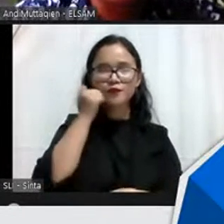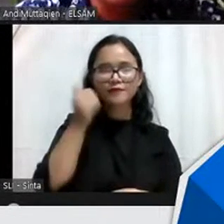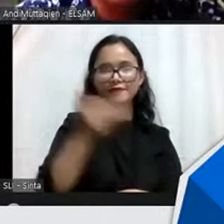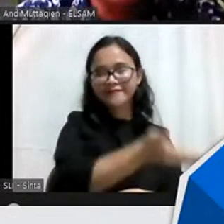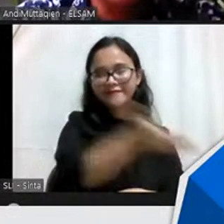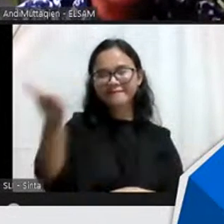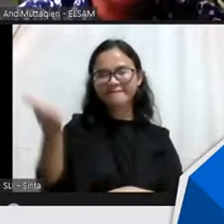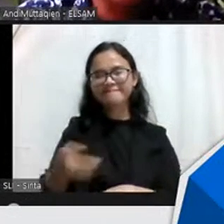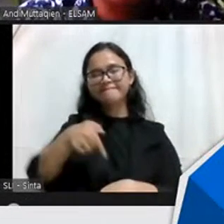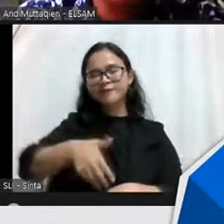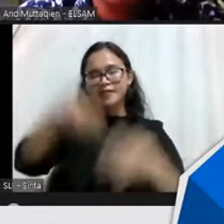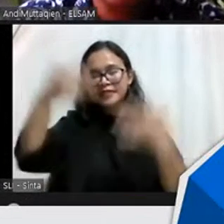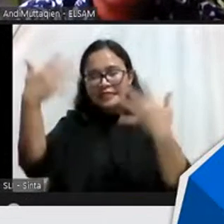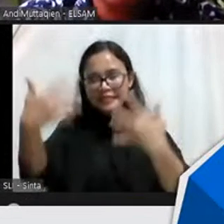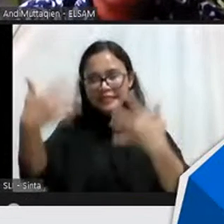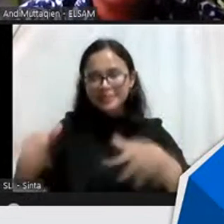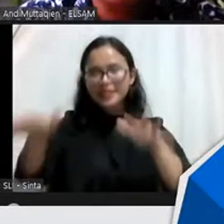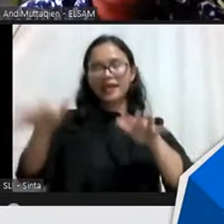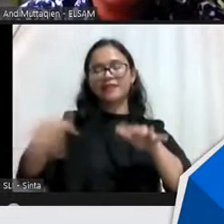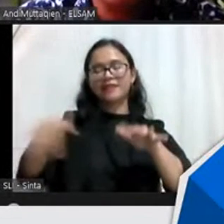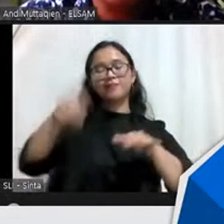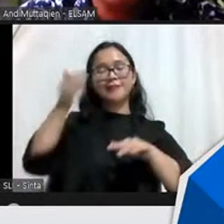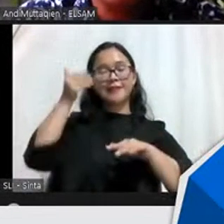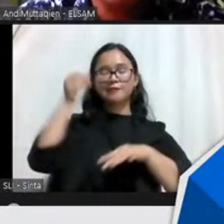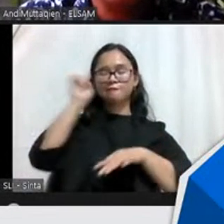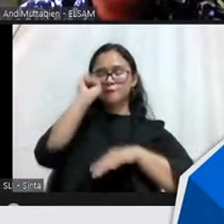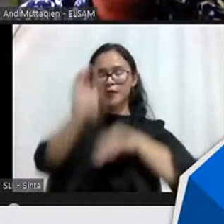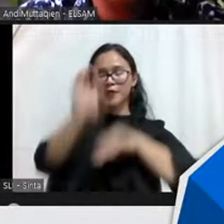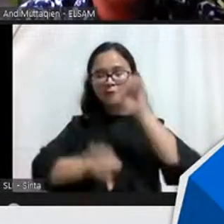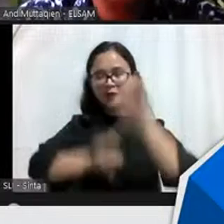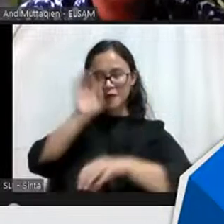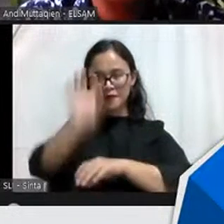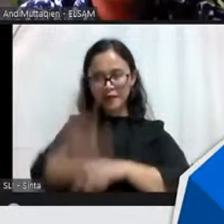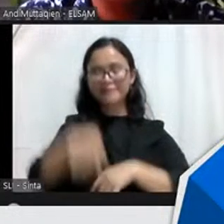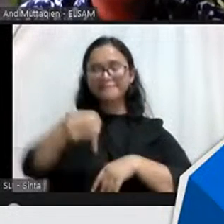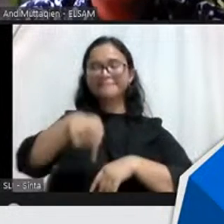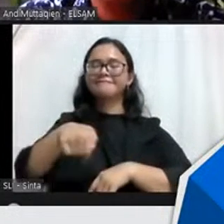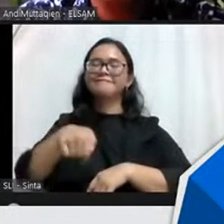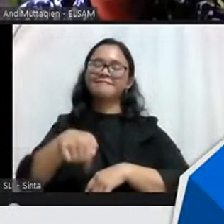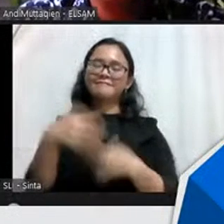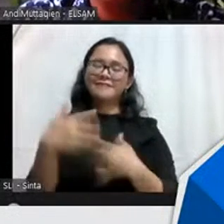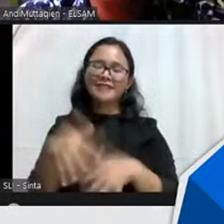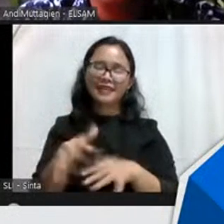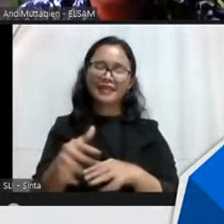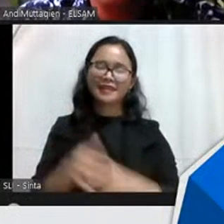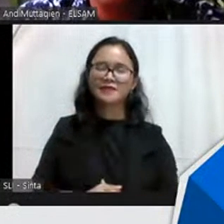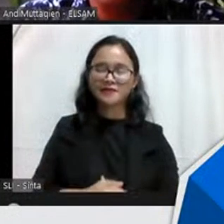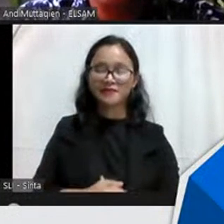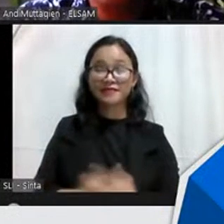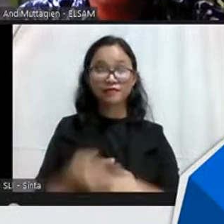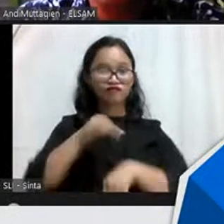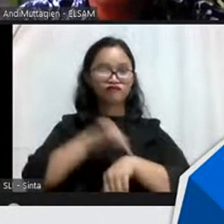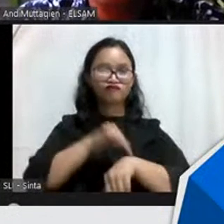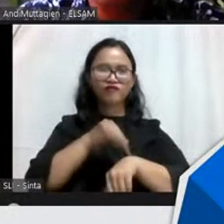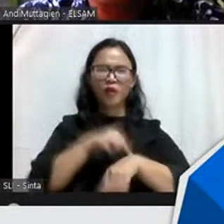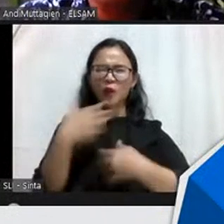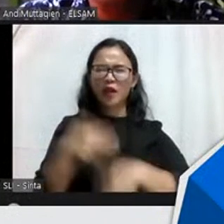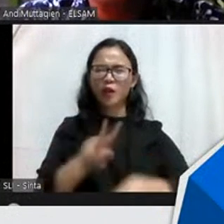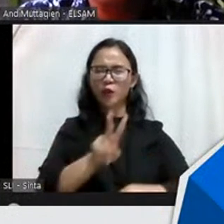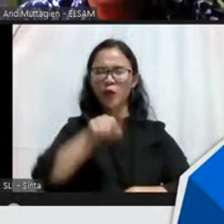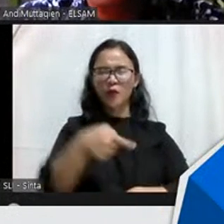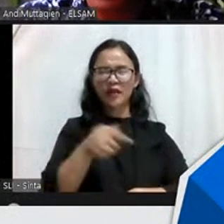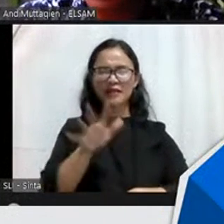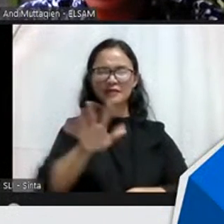berakhirnya pernyataan Pamungkas dari para pemapar kita tadi maka berakhir sudah diskusi kita sore hari ini tidak terasa kita sudah 2 Seteng jam di